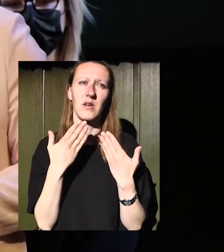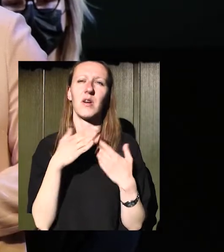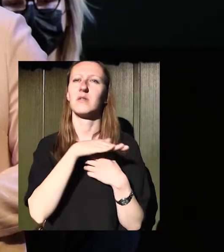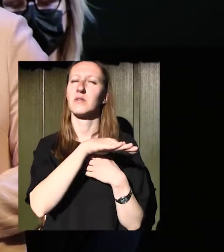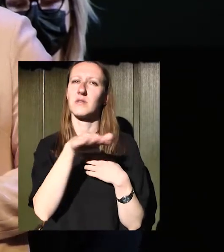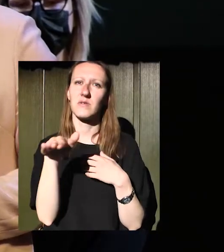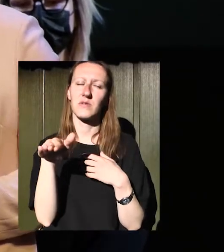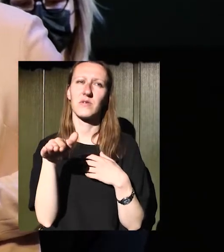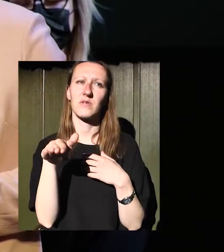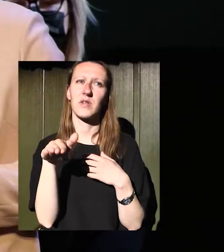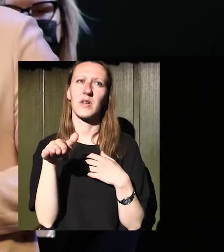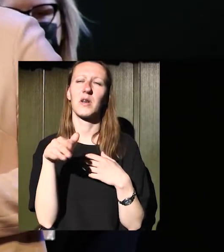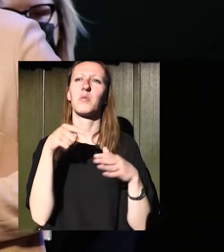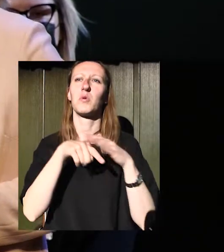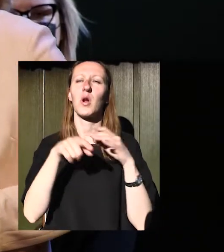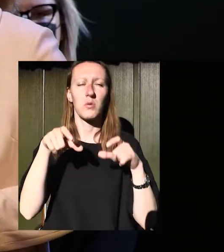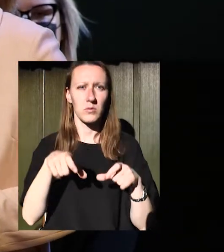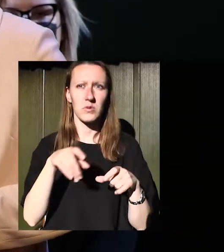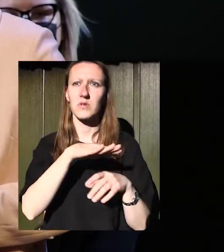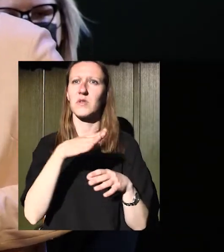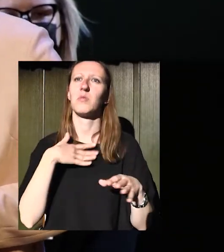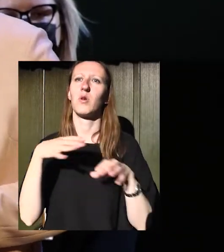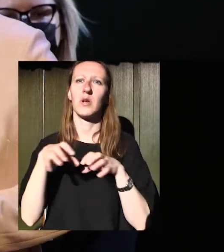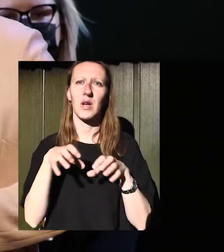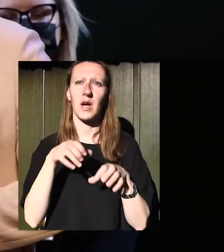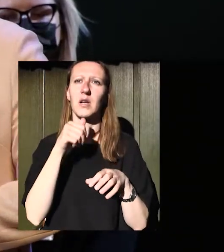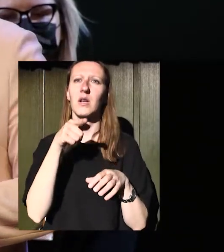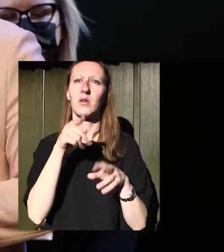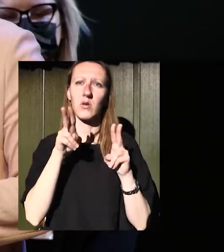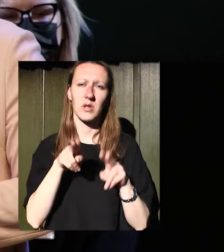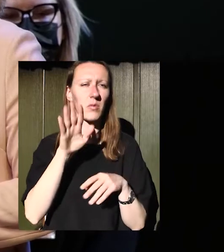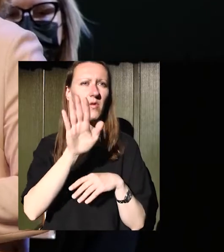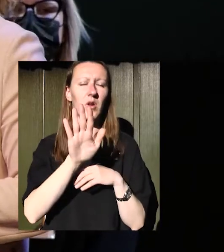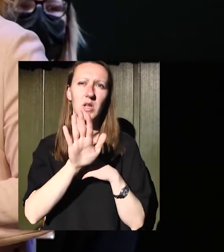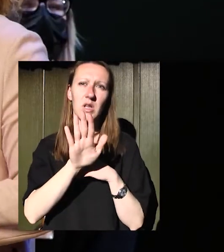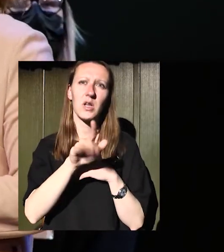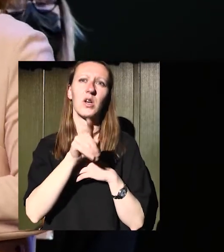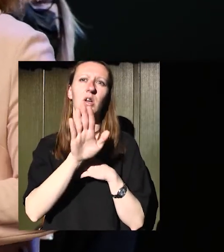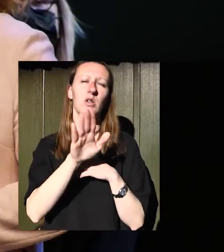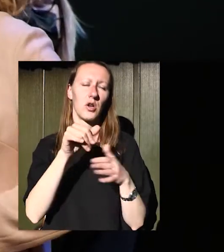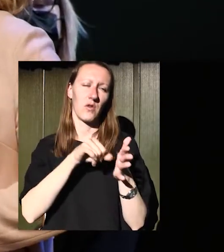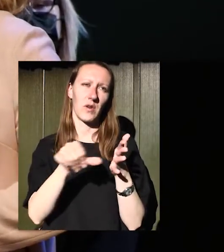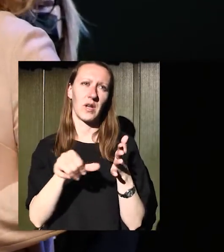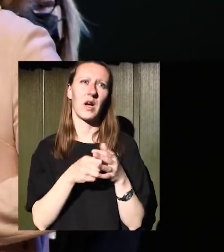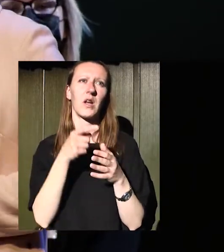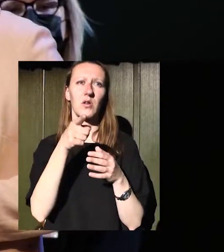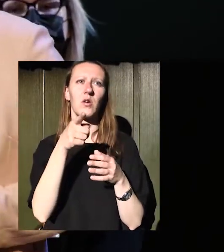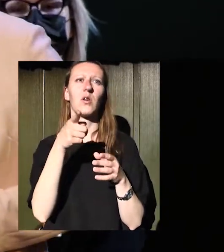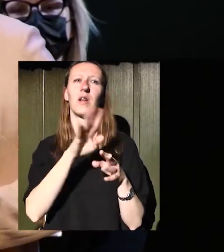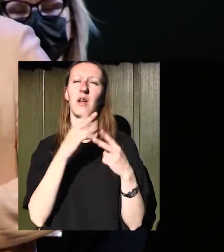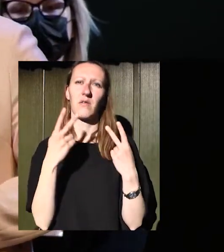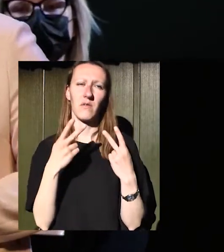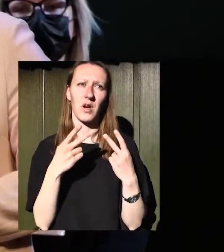zahvaljujem svih unutar ustanove, znači sve moje djelatnike, jer je to zapravo njihova nagrada. I